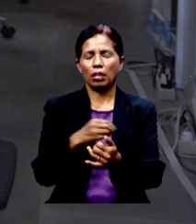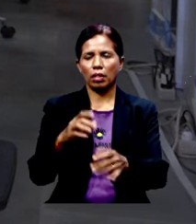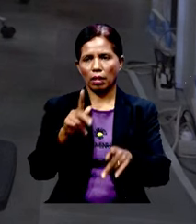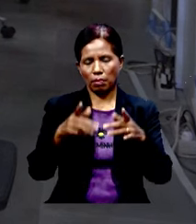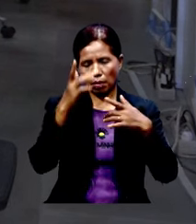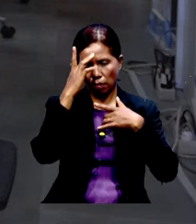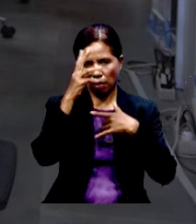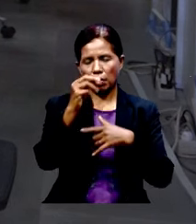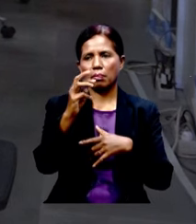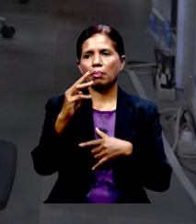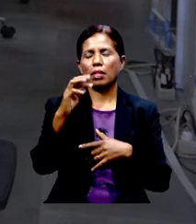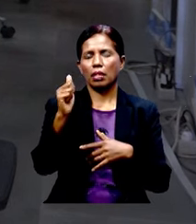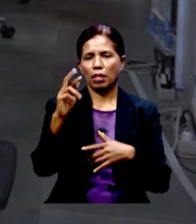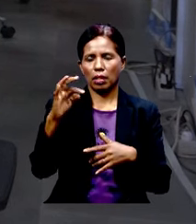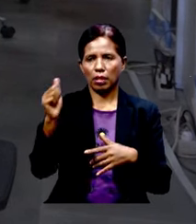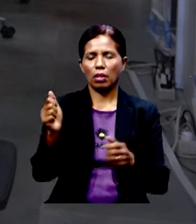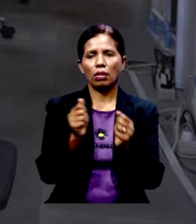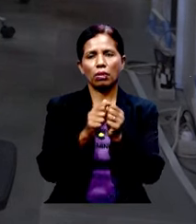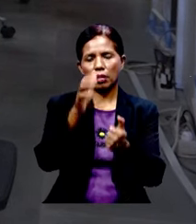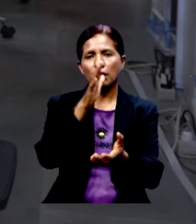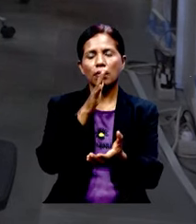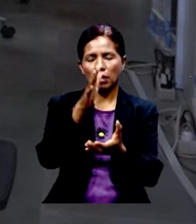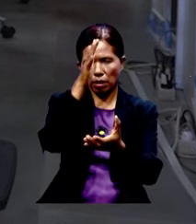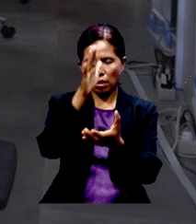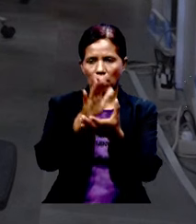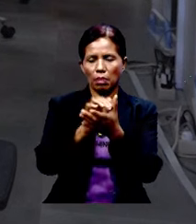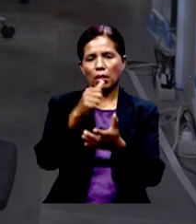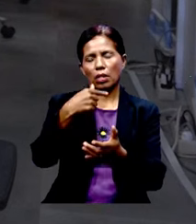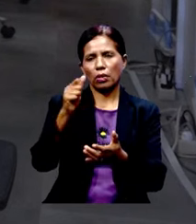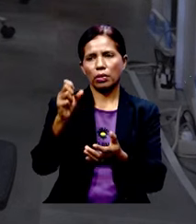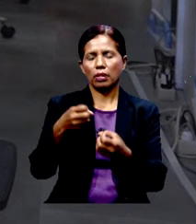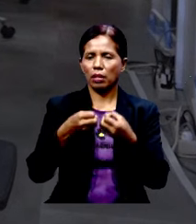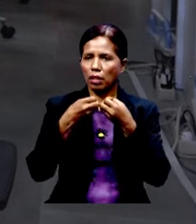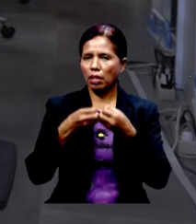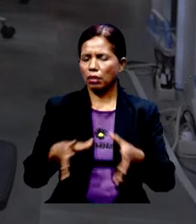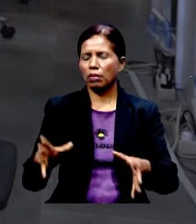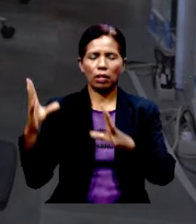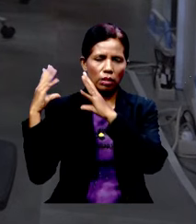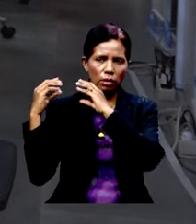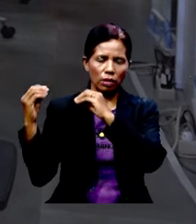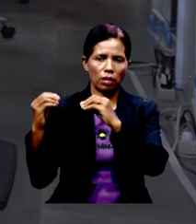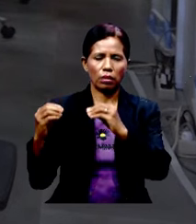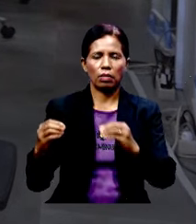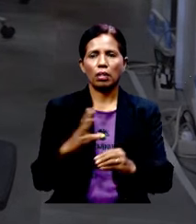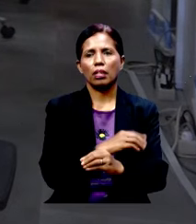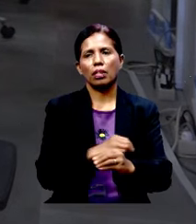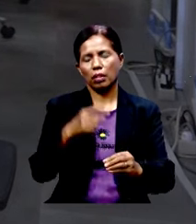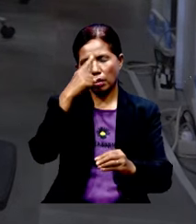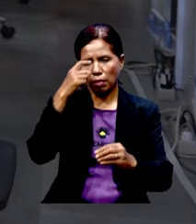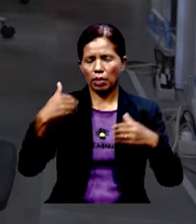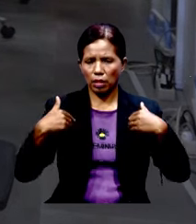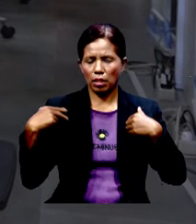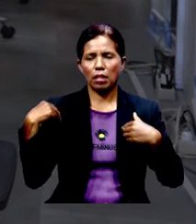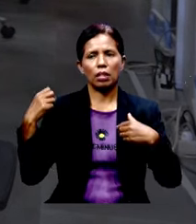paciente Maria do Hotel, honia kabin Agustinho Mendonça, la con una esperanza atu luta, tan la ihakbit